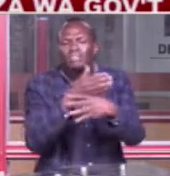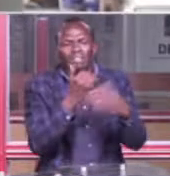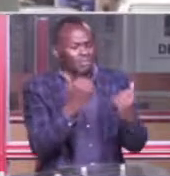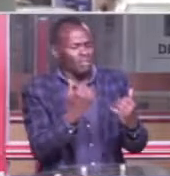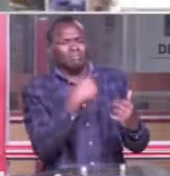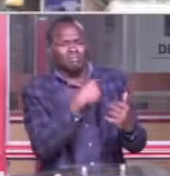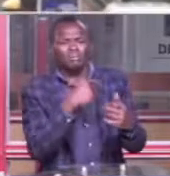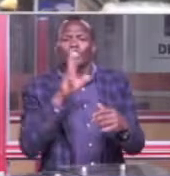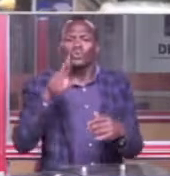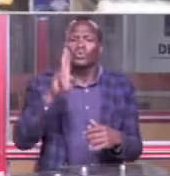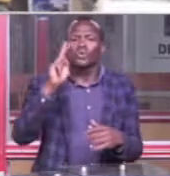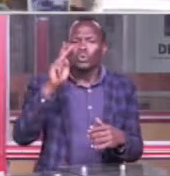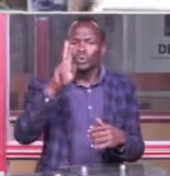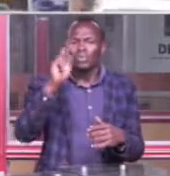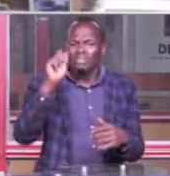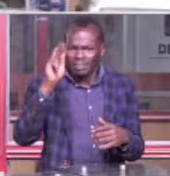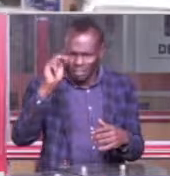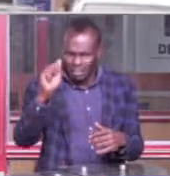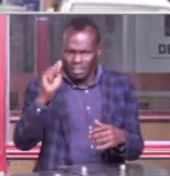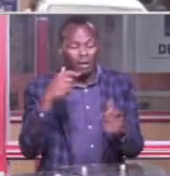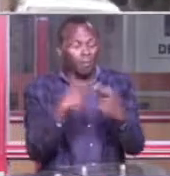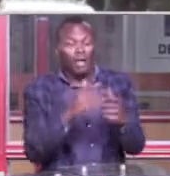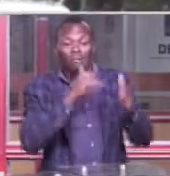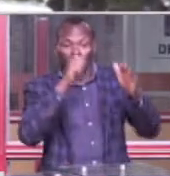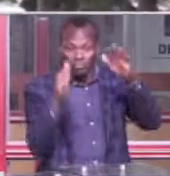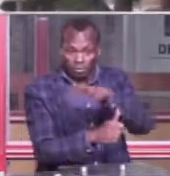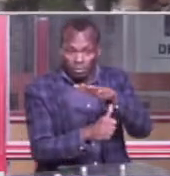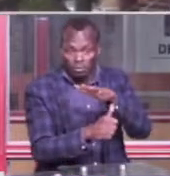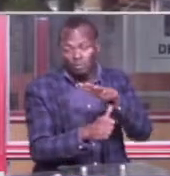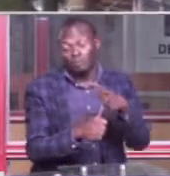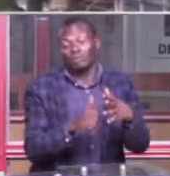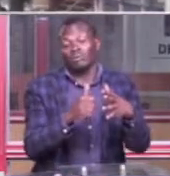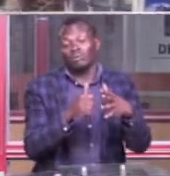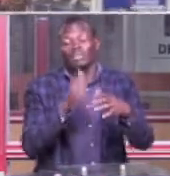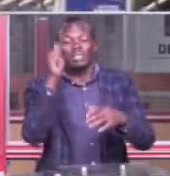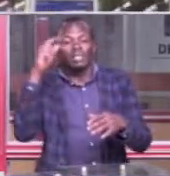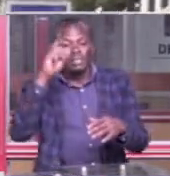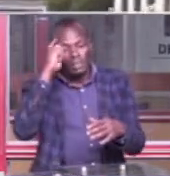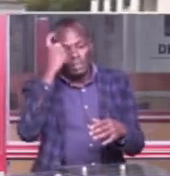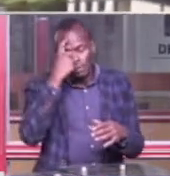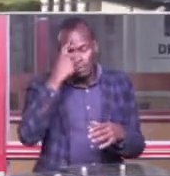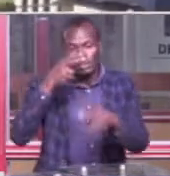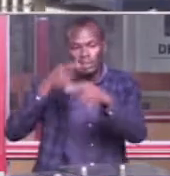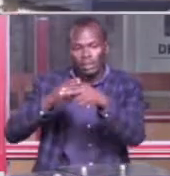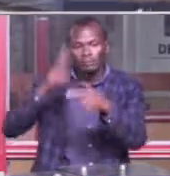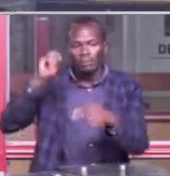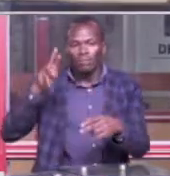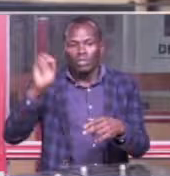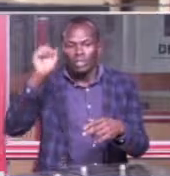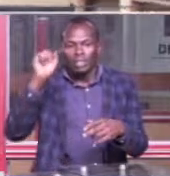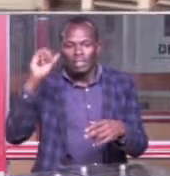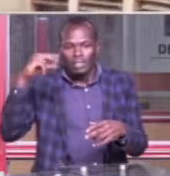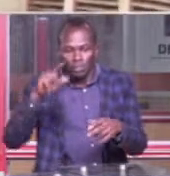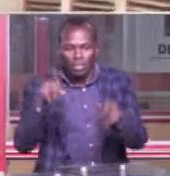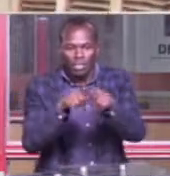bitevye kigambibwa nti amyuka ssaabawoleza wa government Mwesigwa Rukutana minisa w'ebyensimbi n'akulya eggwanika lya minisitule